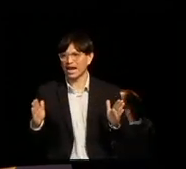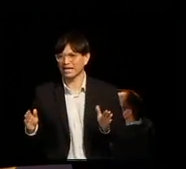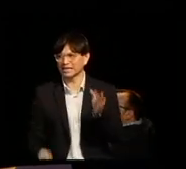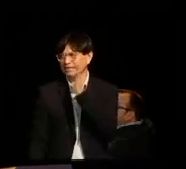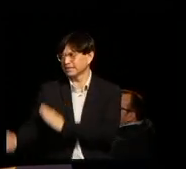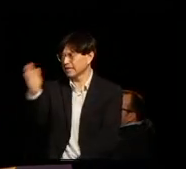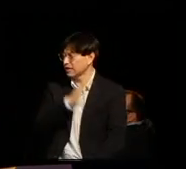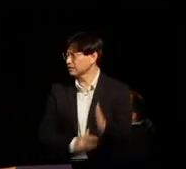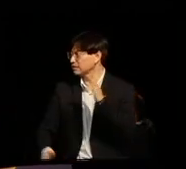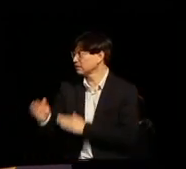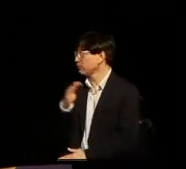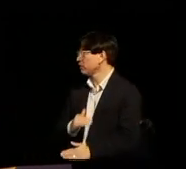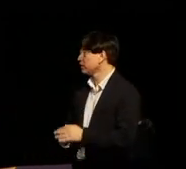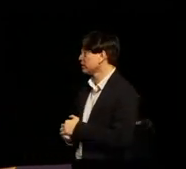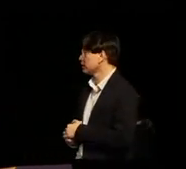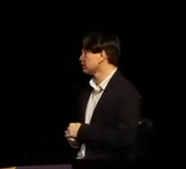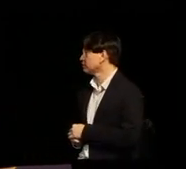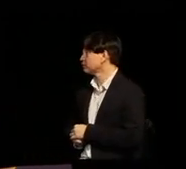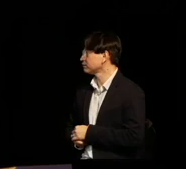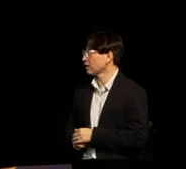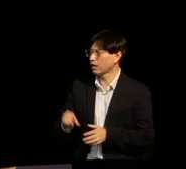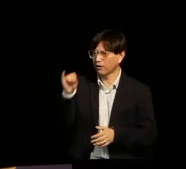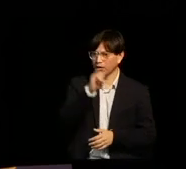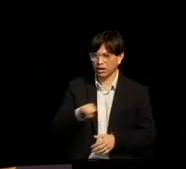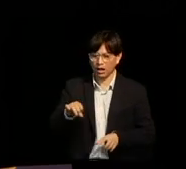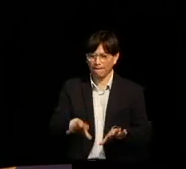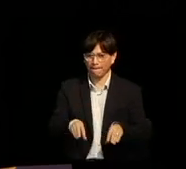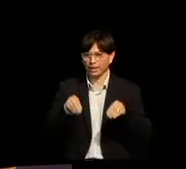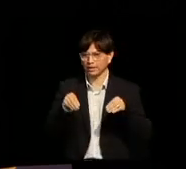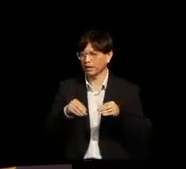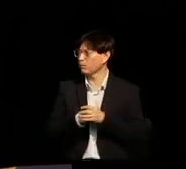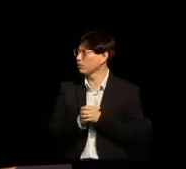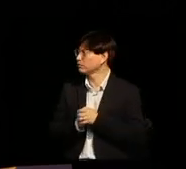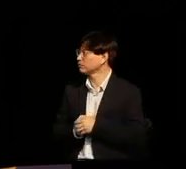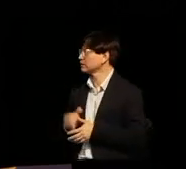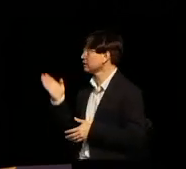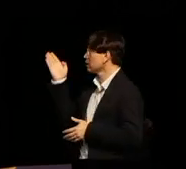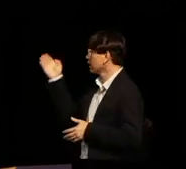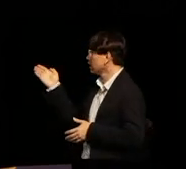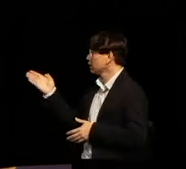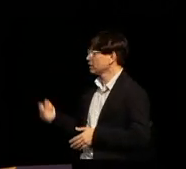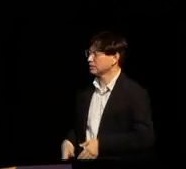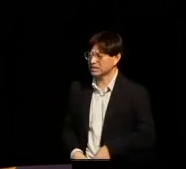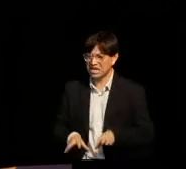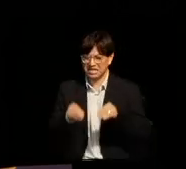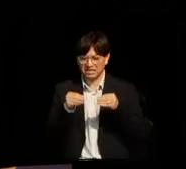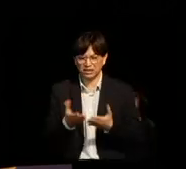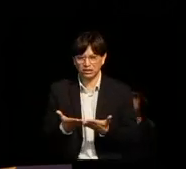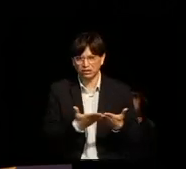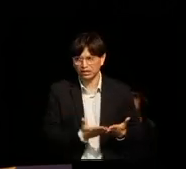disabilità e quindi con molta facilità prendiamo da qui i principi